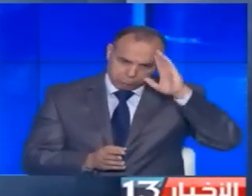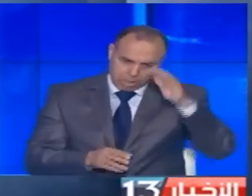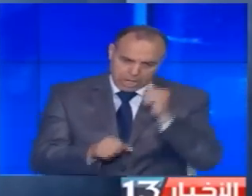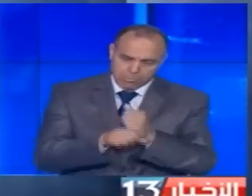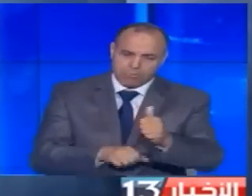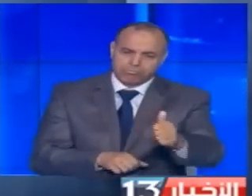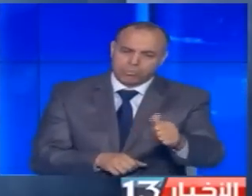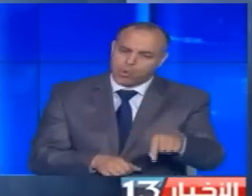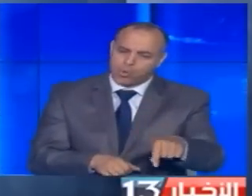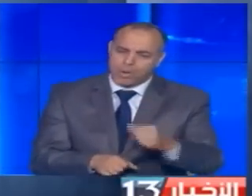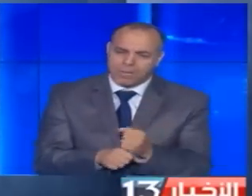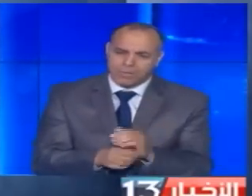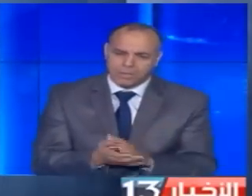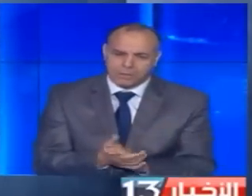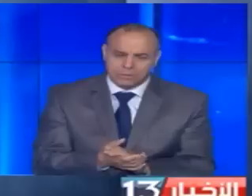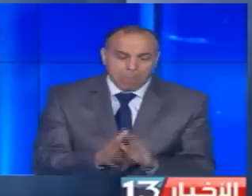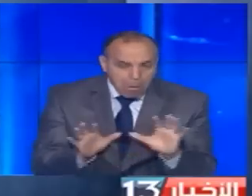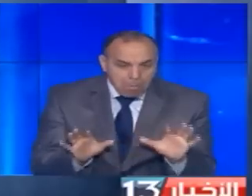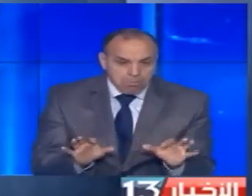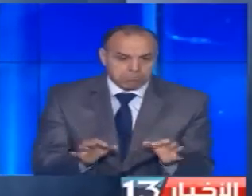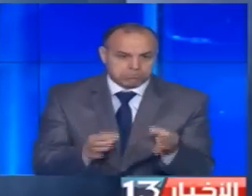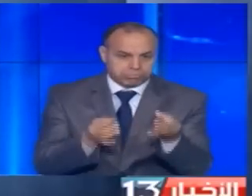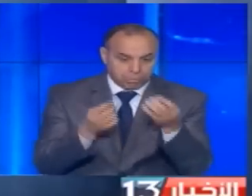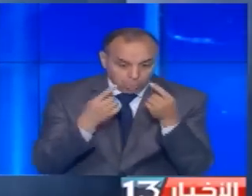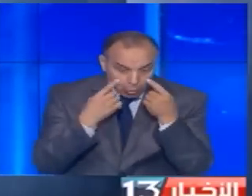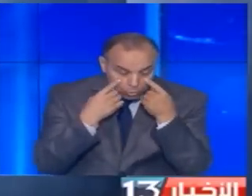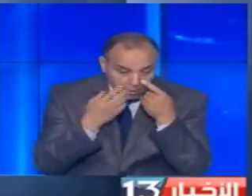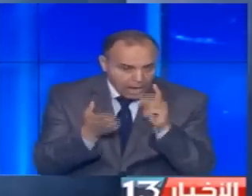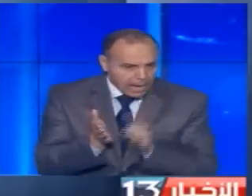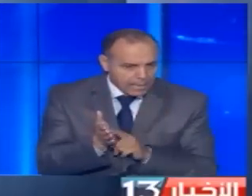خدمه كبيره برشا، ولم يتم العثور، وهذا اللي نحب